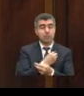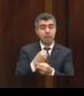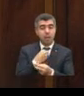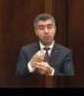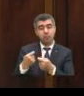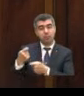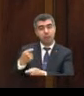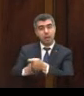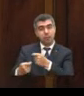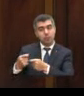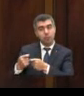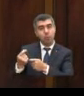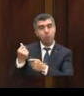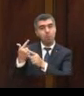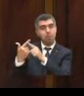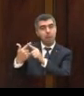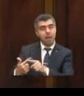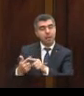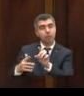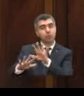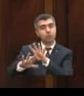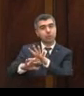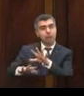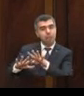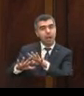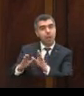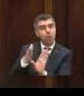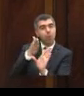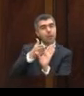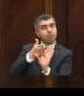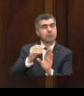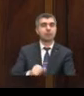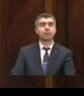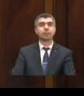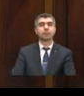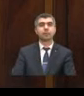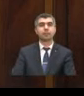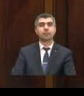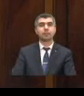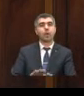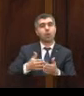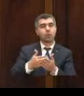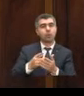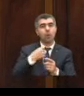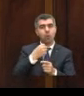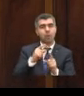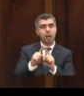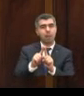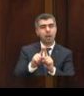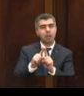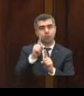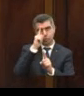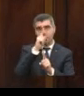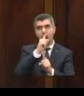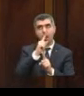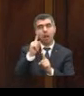واقتصاديا وماليا واجتماعيا ونفسيا، واثقين بعد الله تبارك وتعالى من